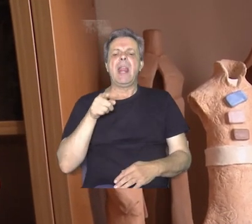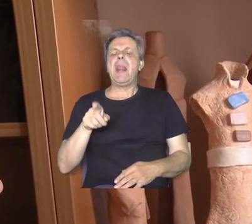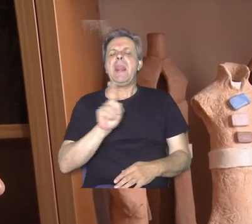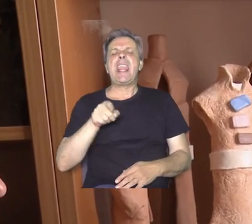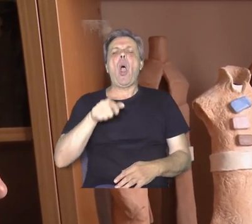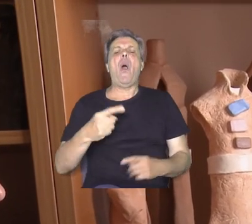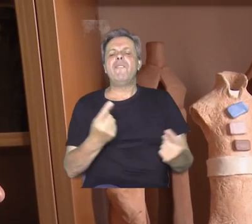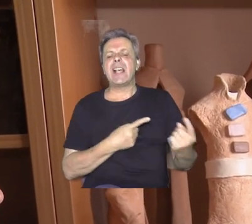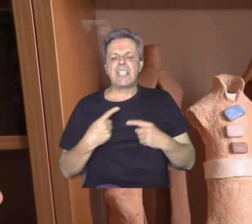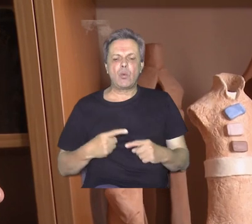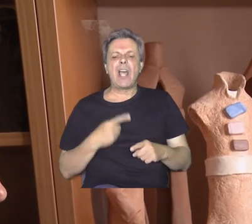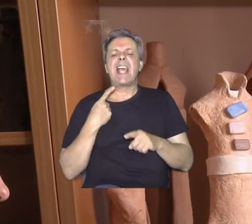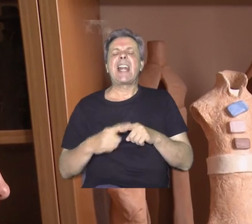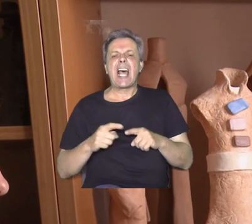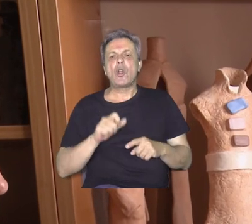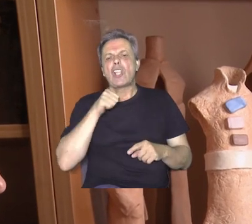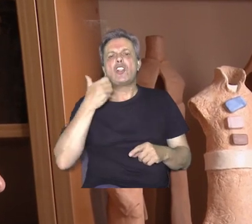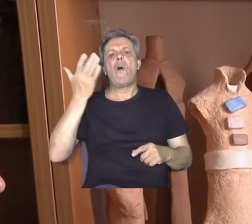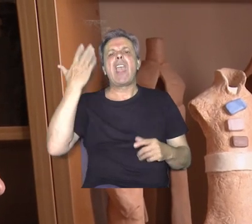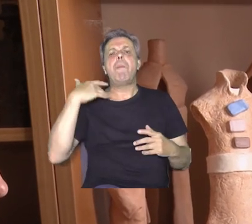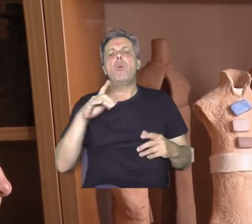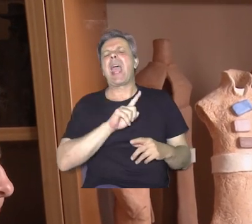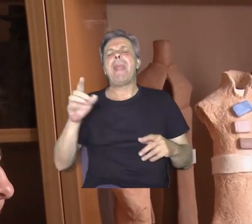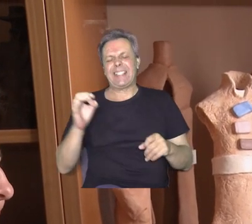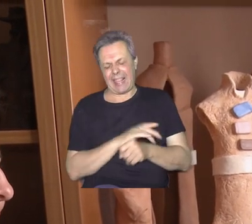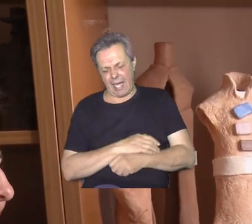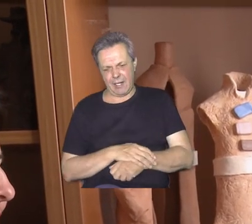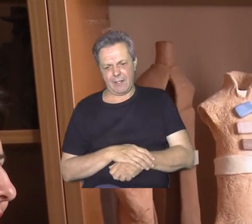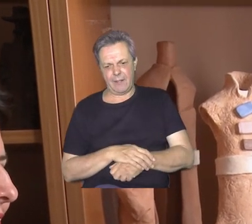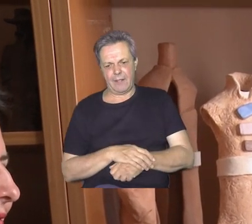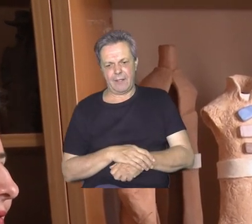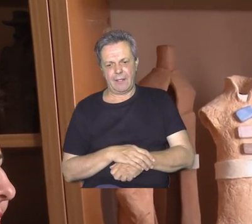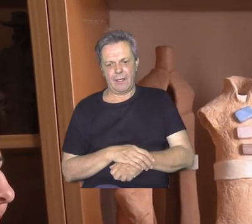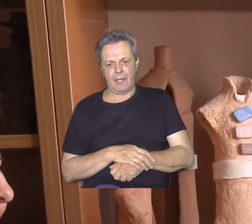Nije ova situacija razlog da čovjek bude nesretan.